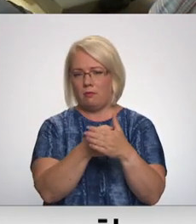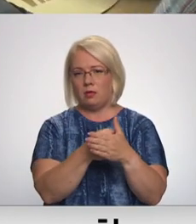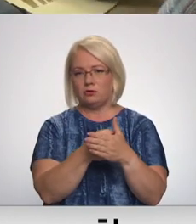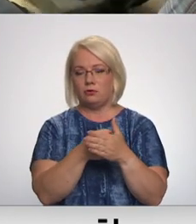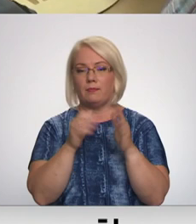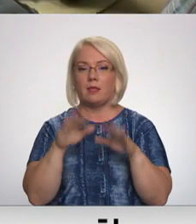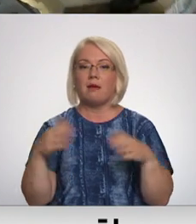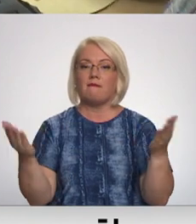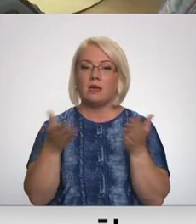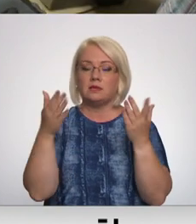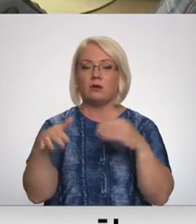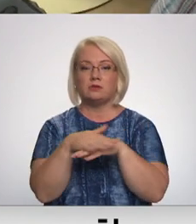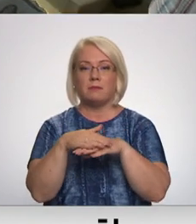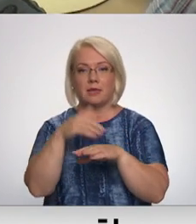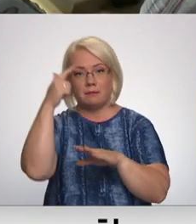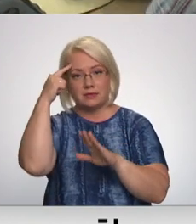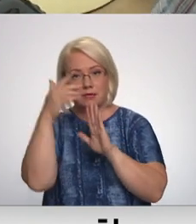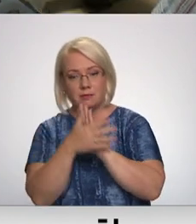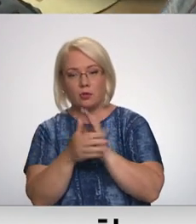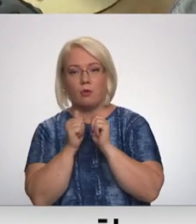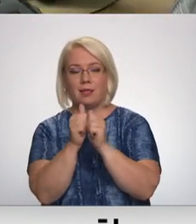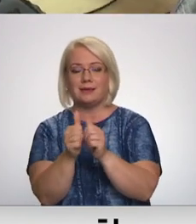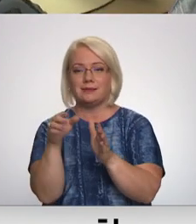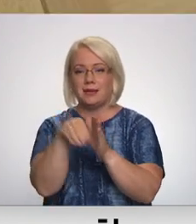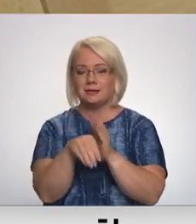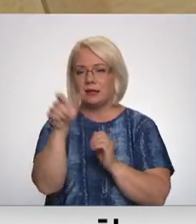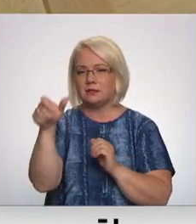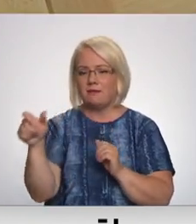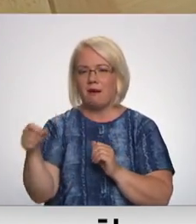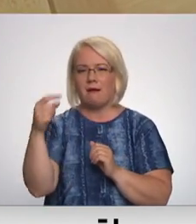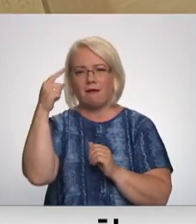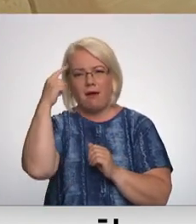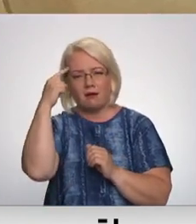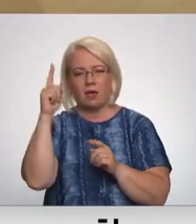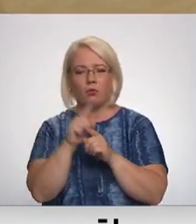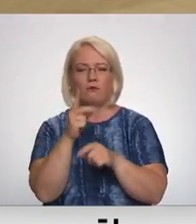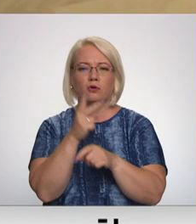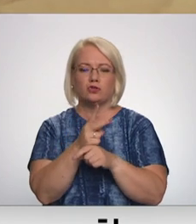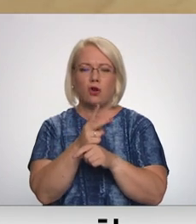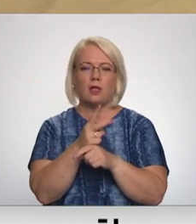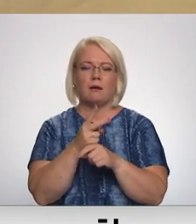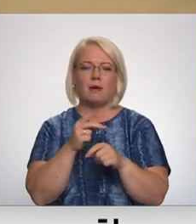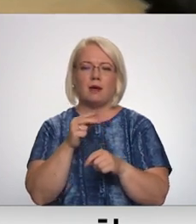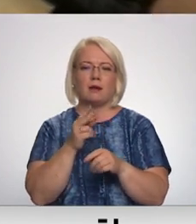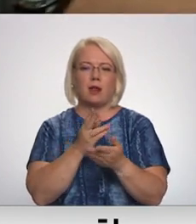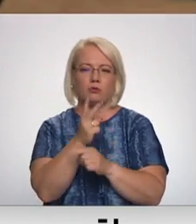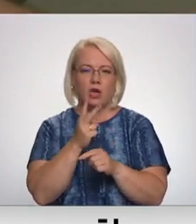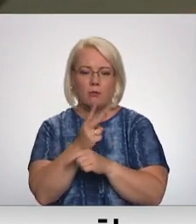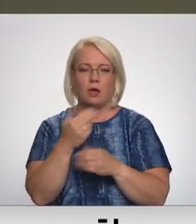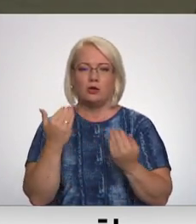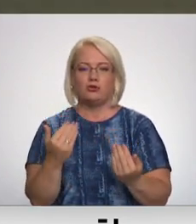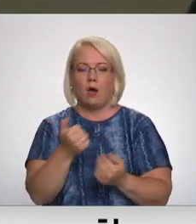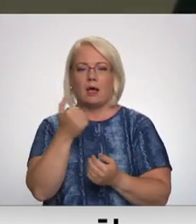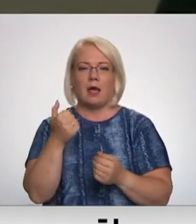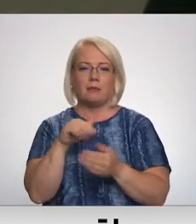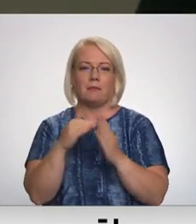Lai veicinātu sabiedrības izpratni un līdziesaisti cilvēku ar garīgu un funkcionālu rakstura traucējumiem integrēšanā, šogad Latvijas valsts pilsētās